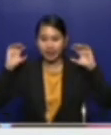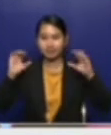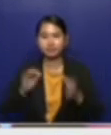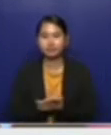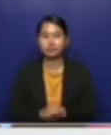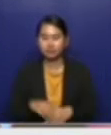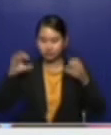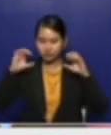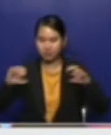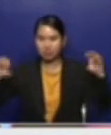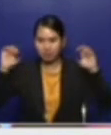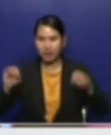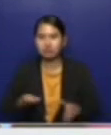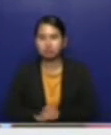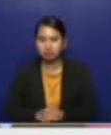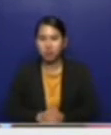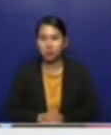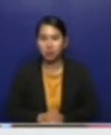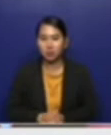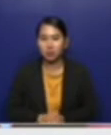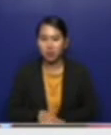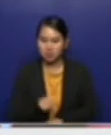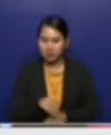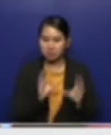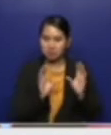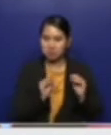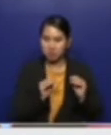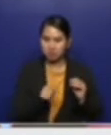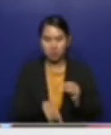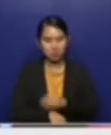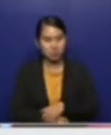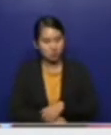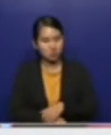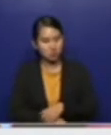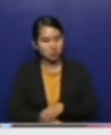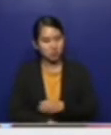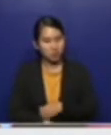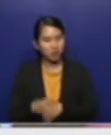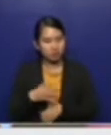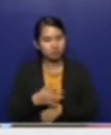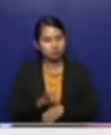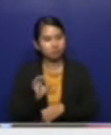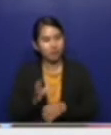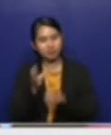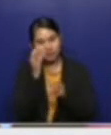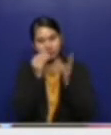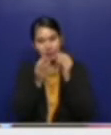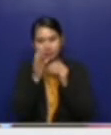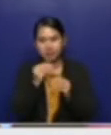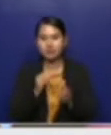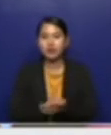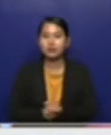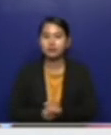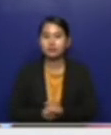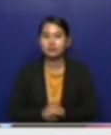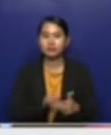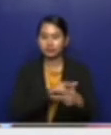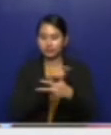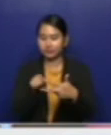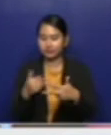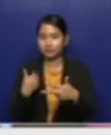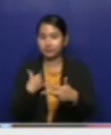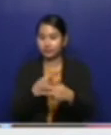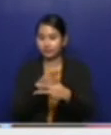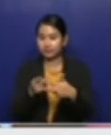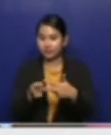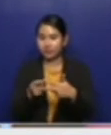าลต้องรับฟังมติของสภาผู้แทนราษฎรไปรับฟังความเห็นโดยตรงท่านประธานครับข้อเสนอมีอยู่3ข้